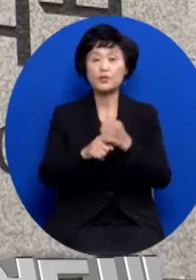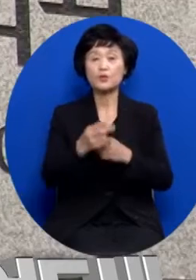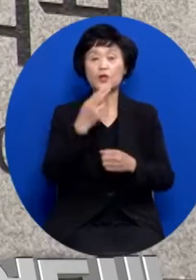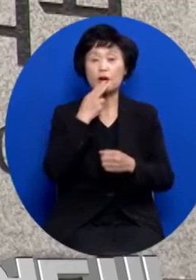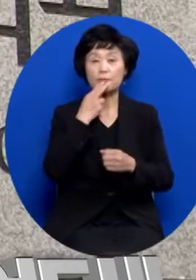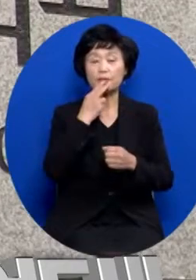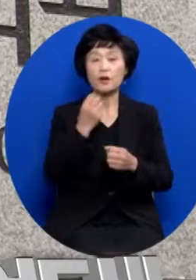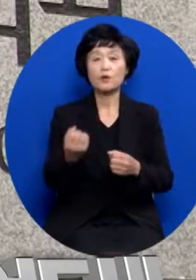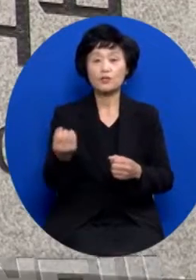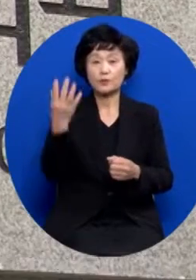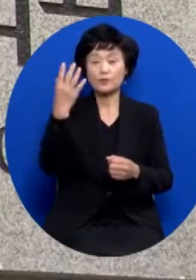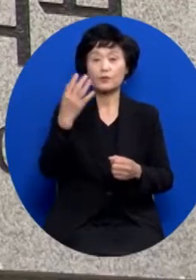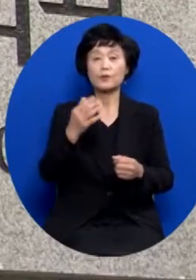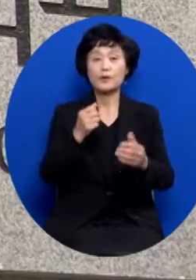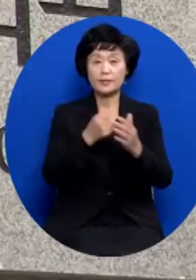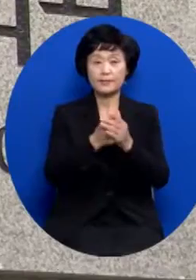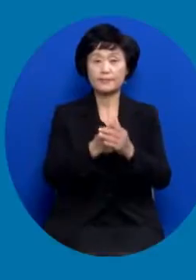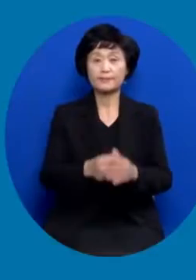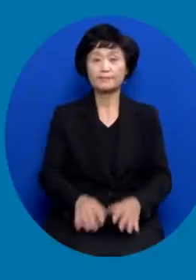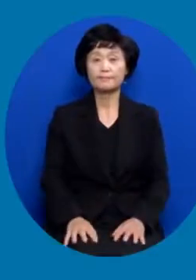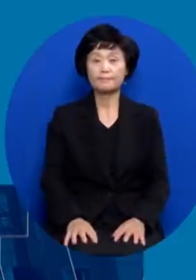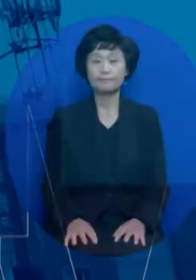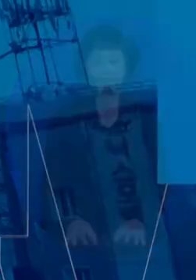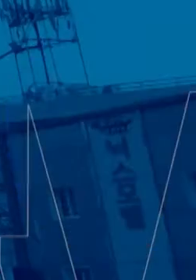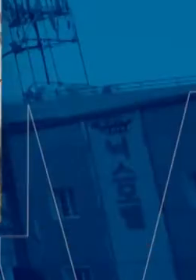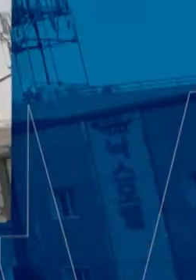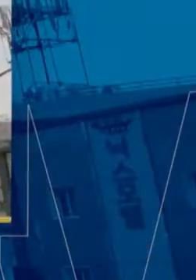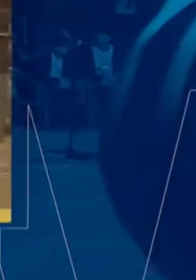잠시 후에 전해드립니다.